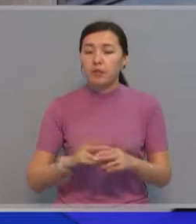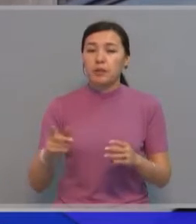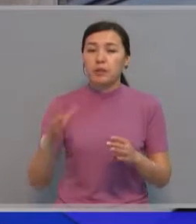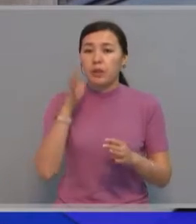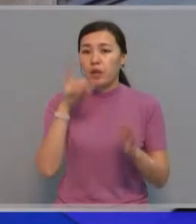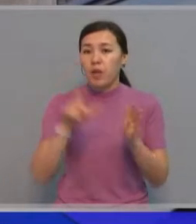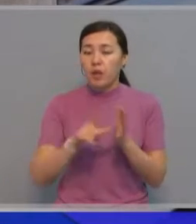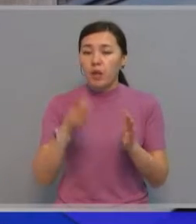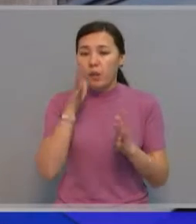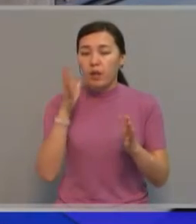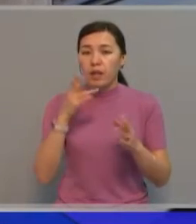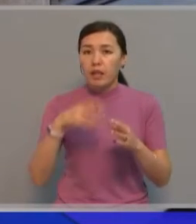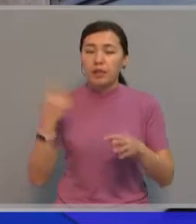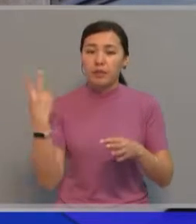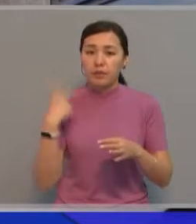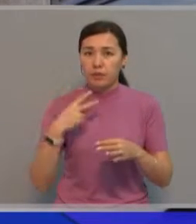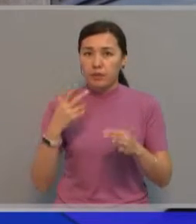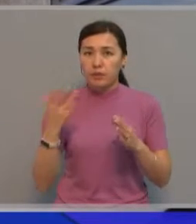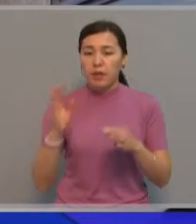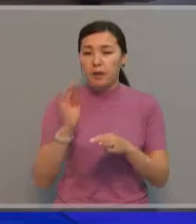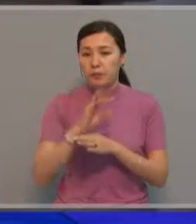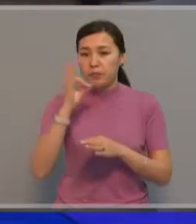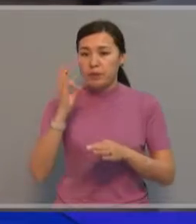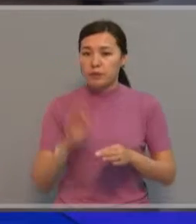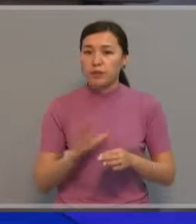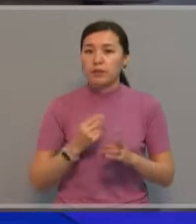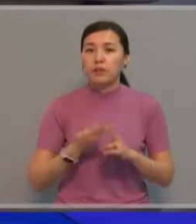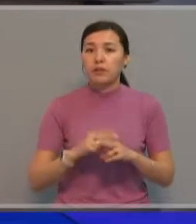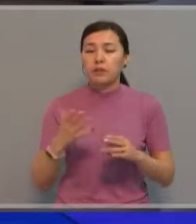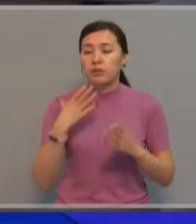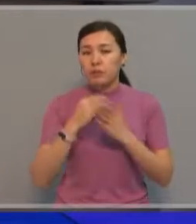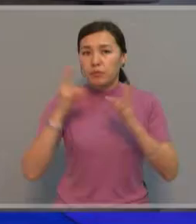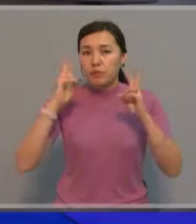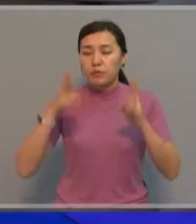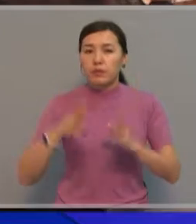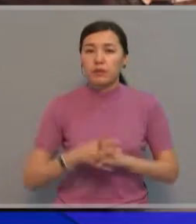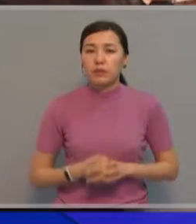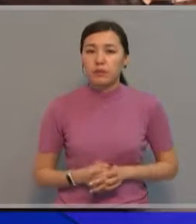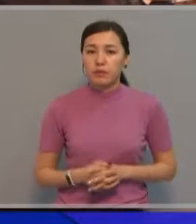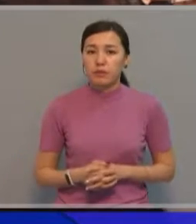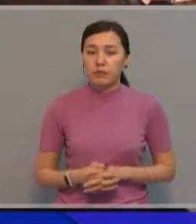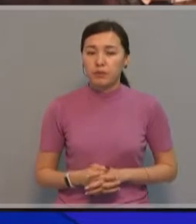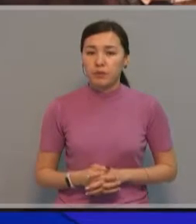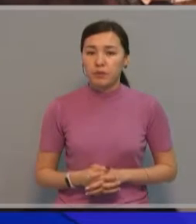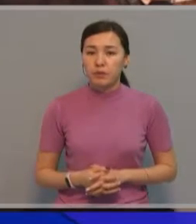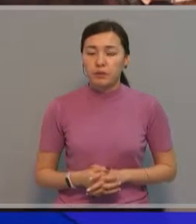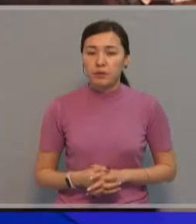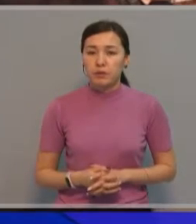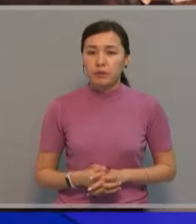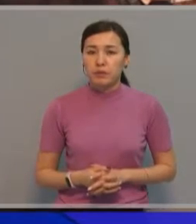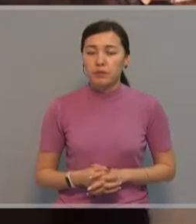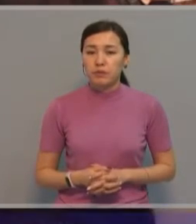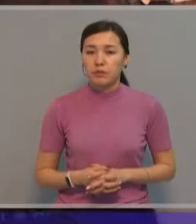салық уақытылы төлемеген үшін оның берешегіне үстемақы қосылған, ал оны өзі білмеген. Кешімізді рейхлы жарнама бойынша